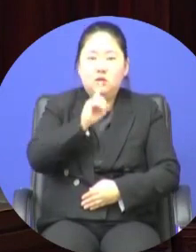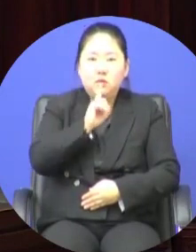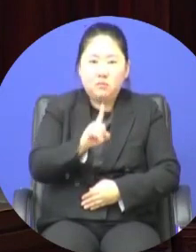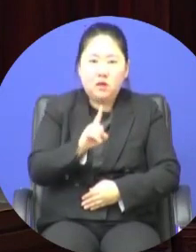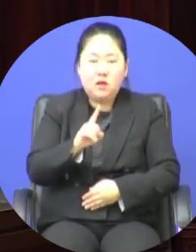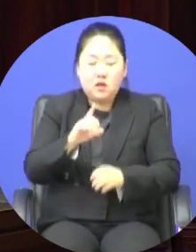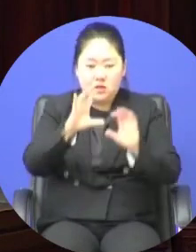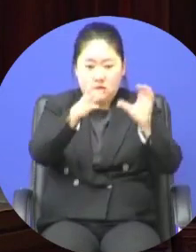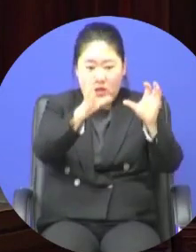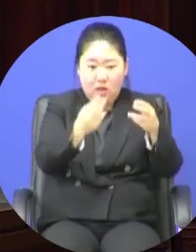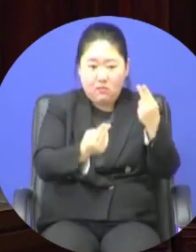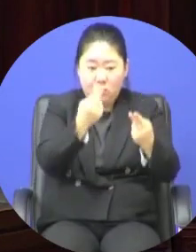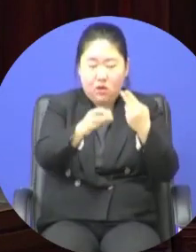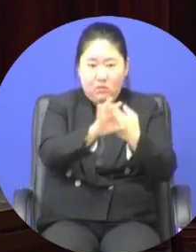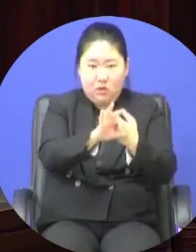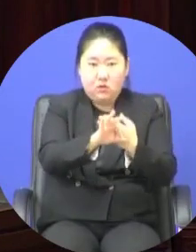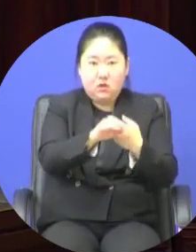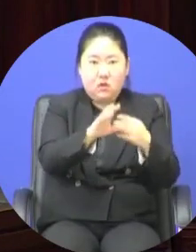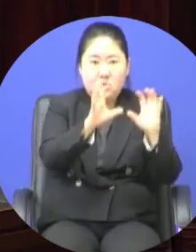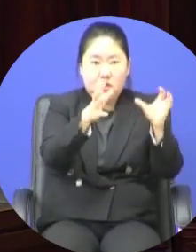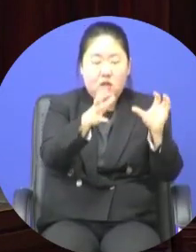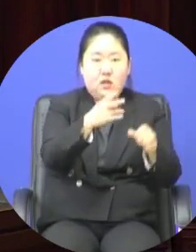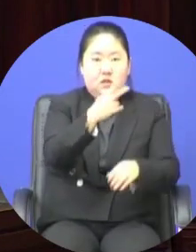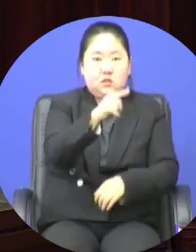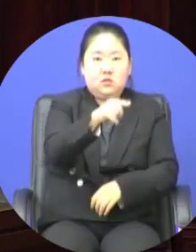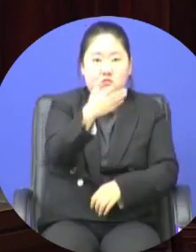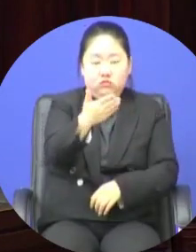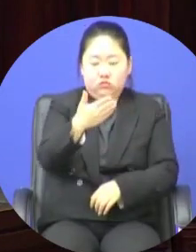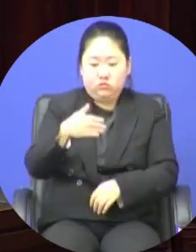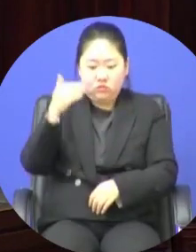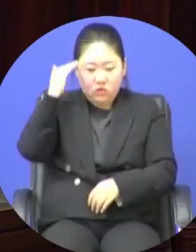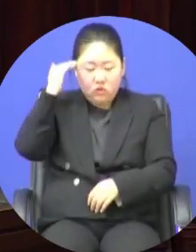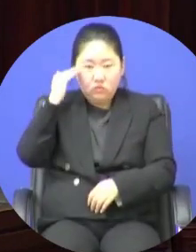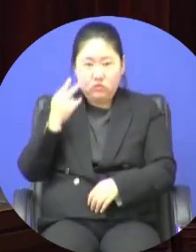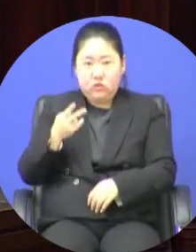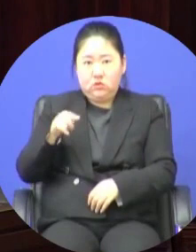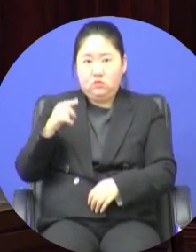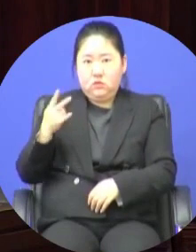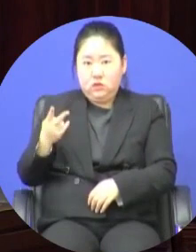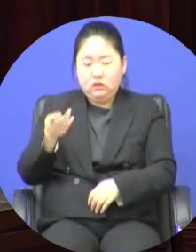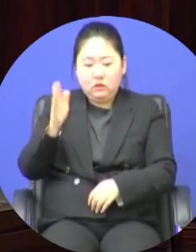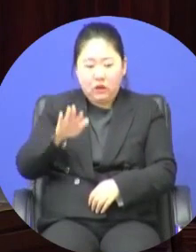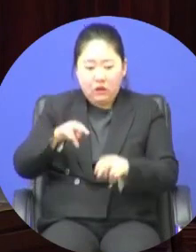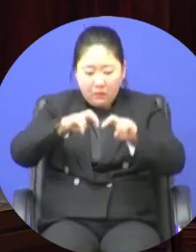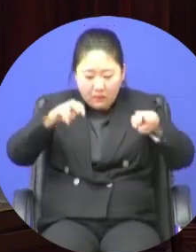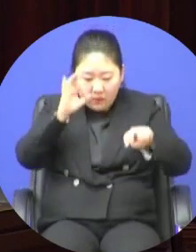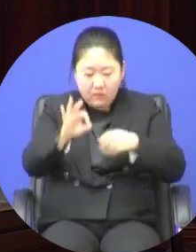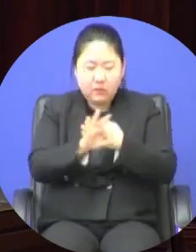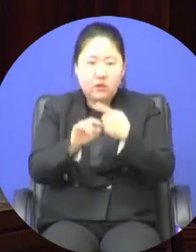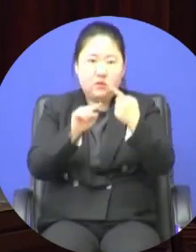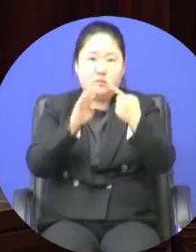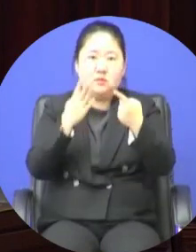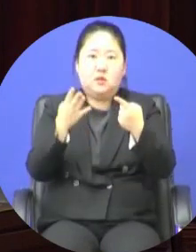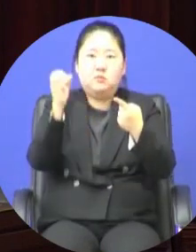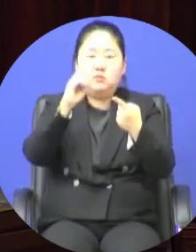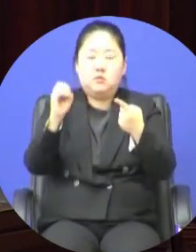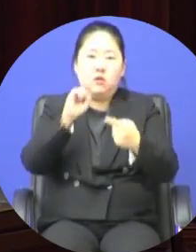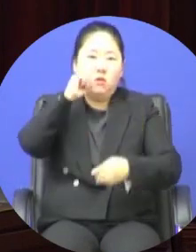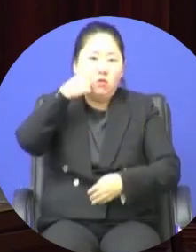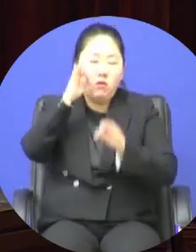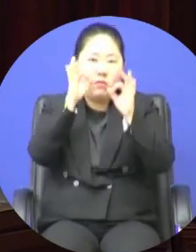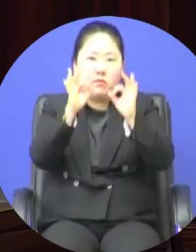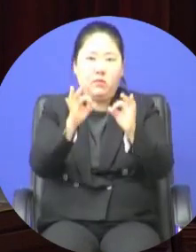2.9%에도 못 미치는 2.2%로 전망했지만 그마저도 실제 1.4% 달성도 어려울 것이라는 전망이